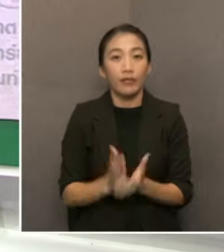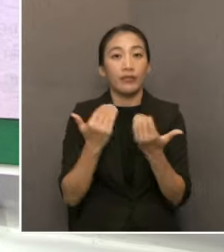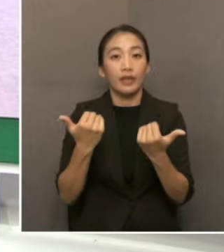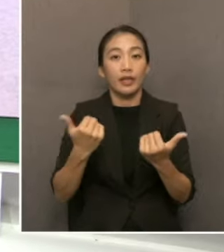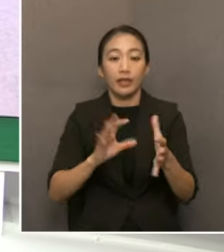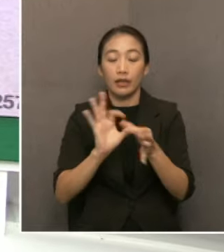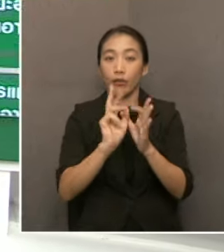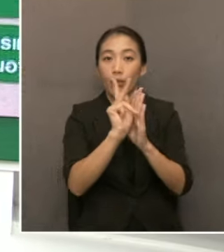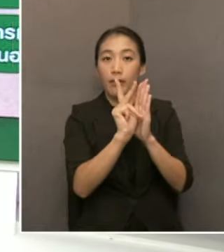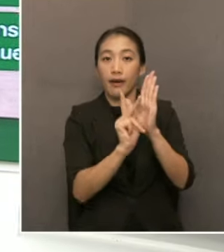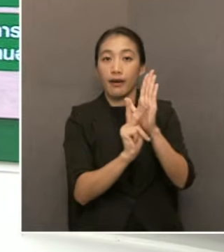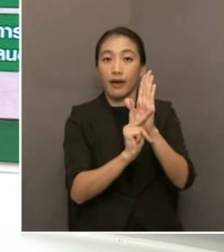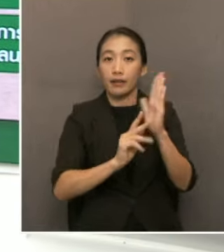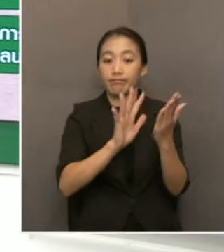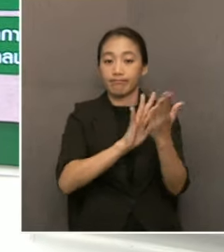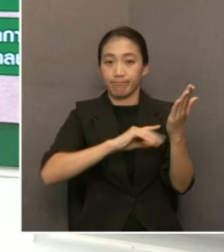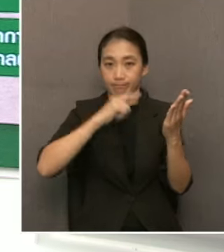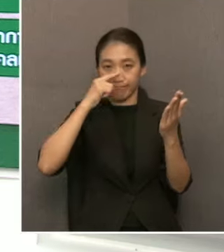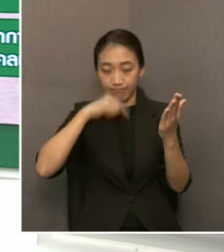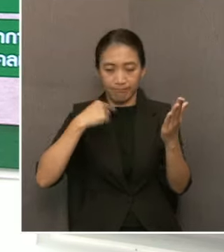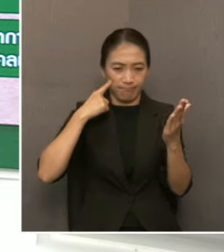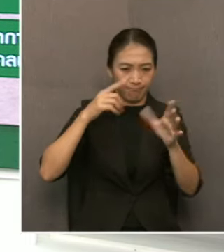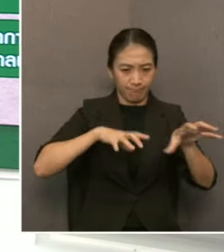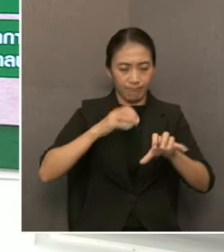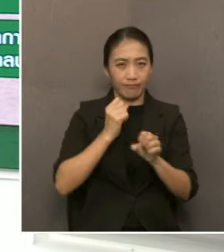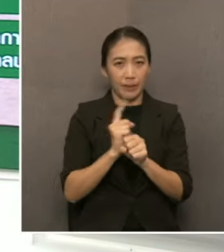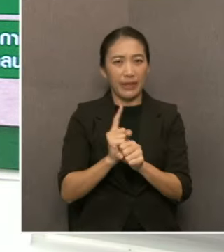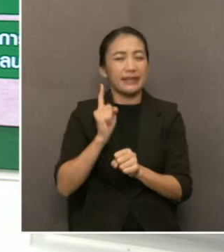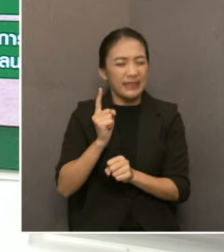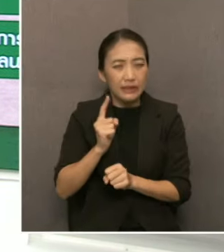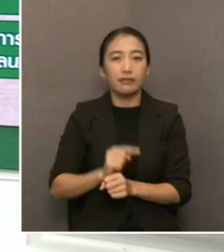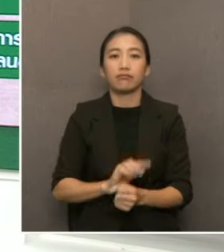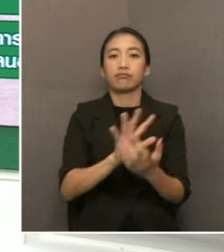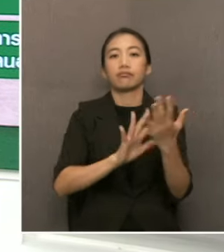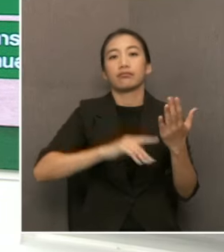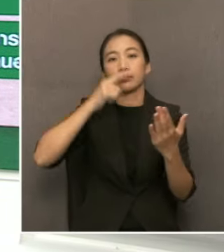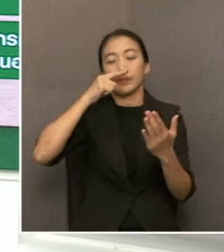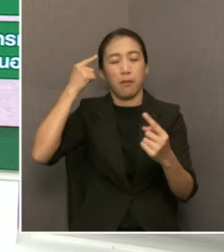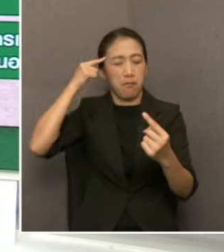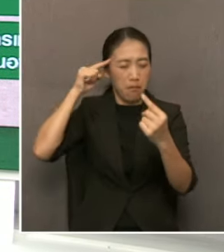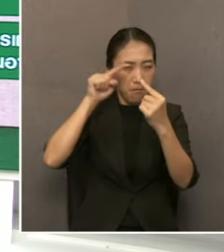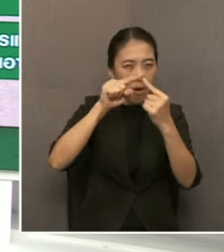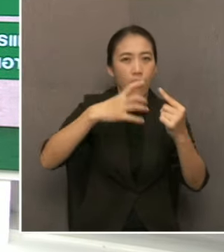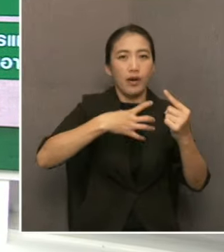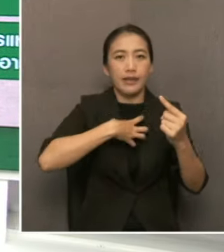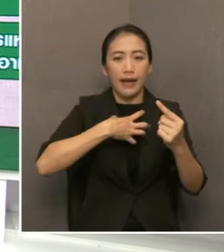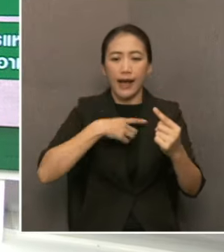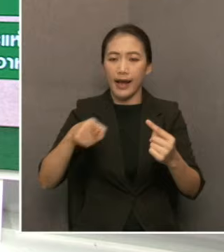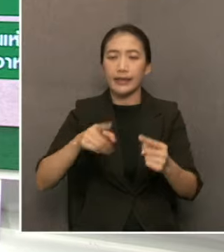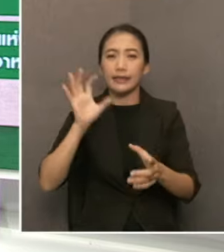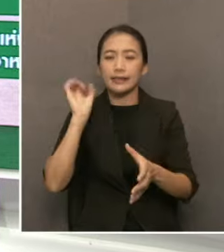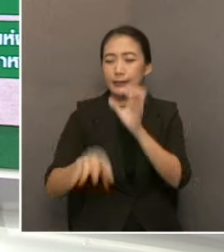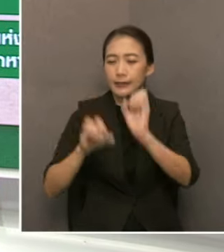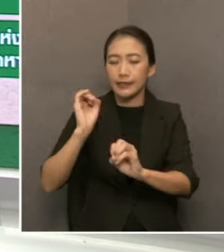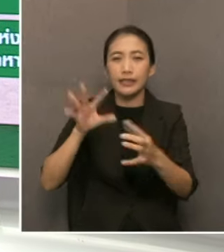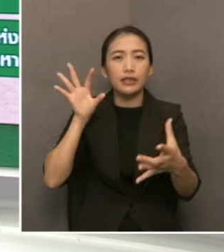หารปริมาณอาหารส่วนเกินกันหน่อยไทยเราจริงๆมีเป้าหมายคุณผู้ชมอยากจะลดขยะอาหารให้ได้ร้อยละ50นะคะภายใน